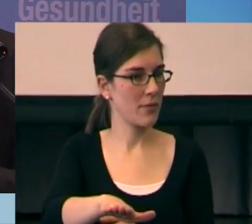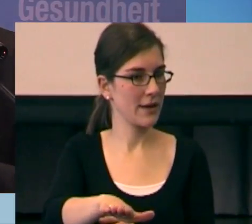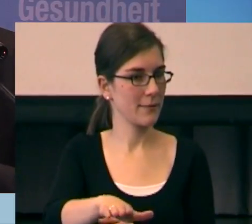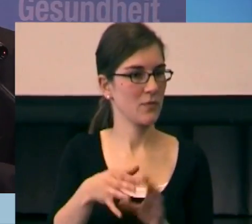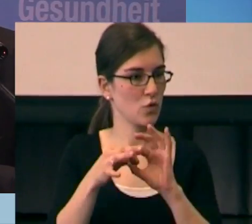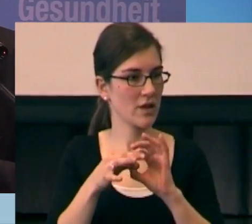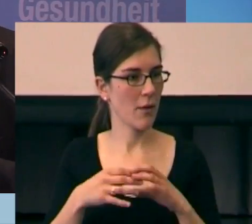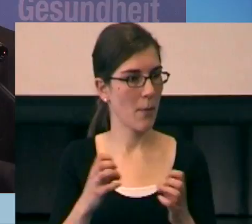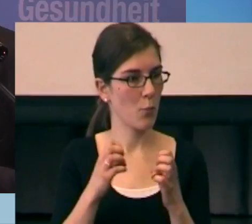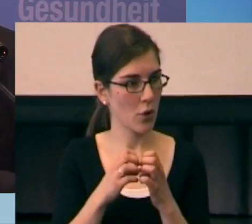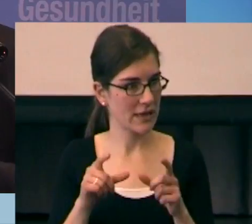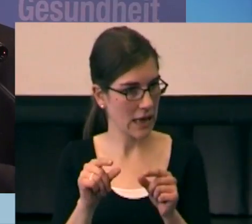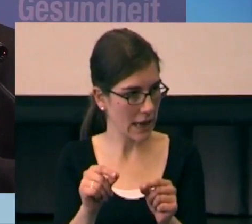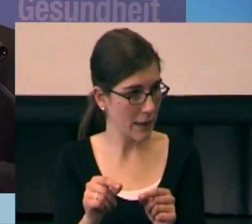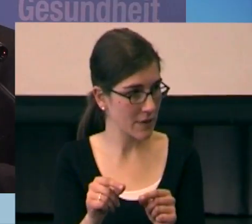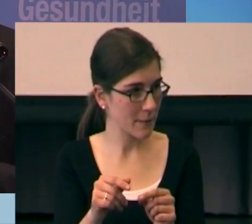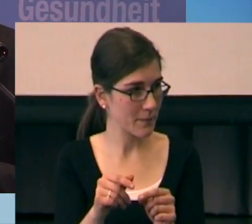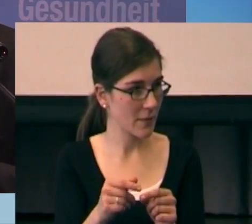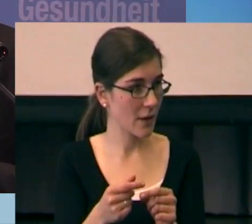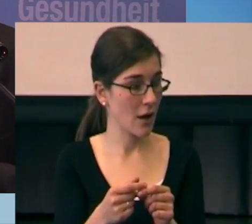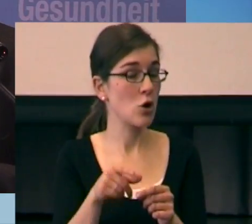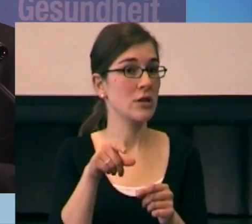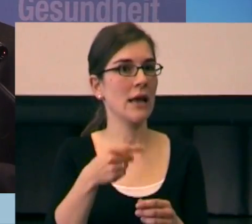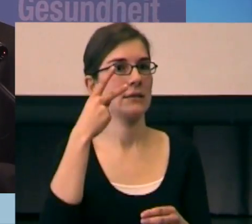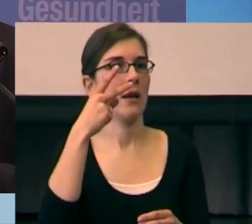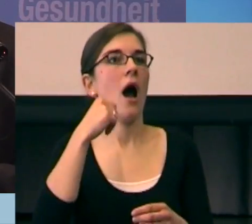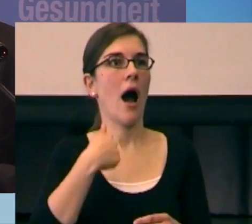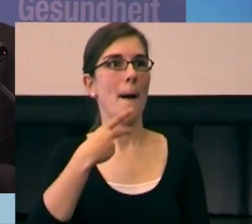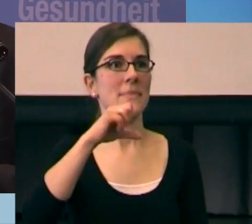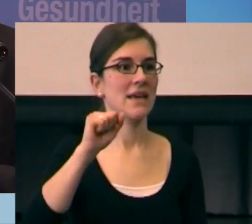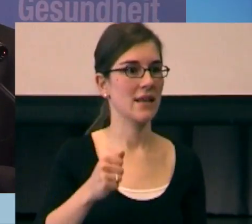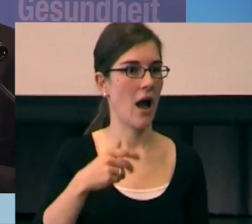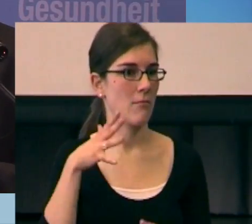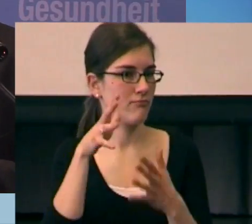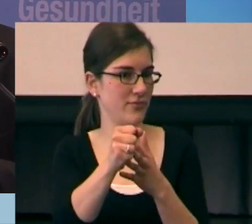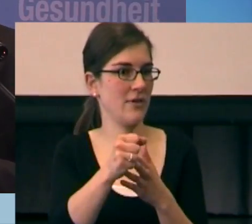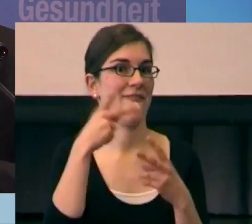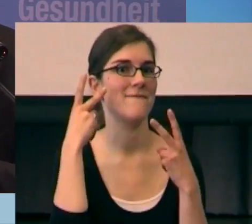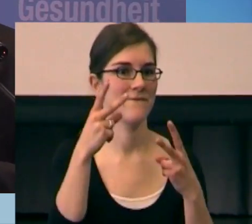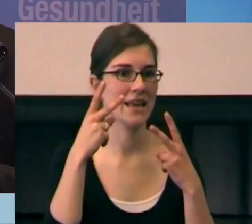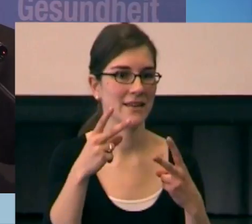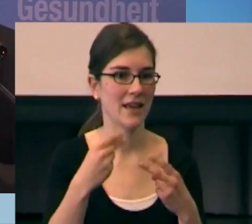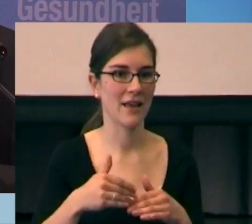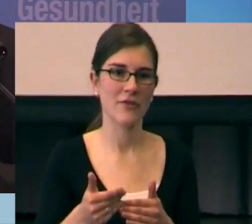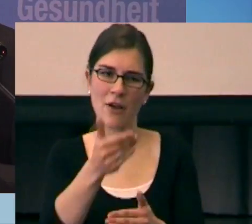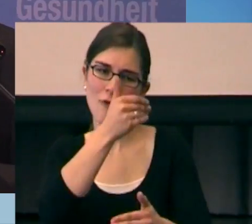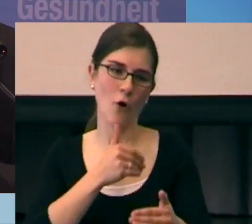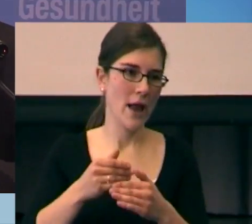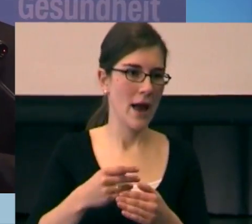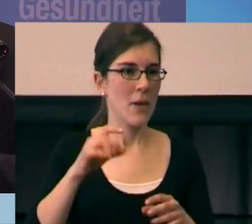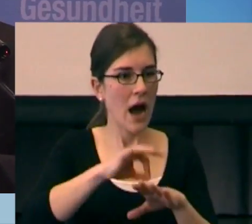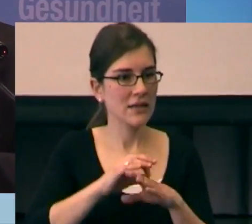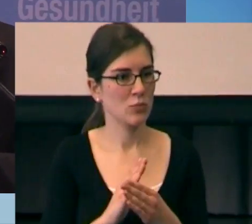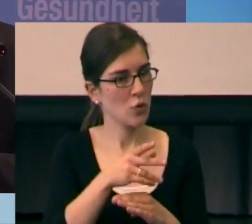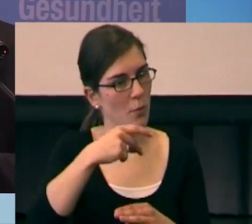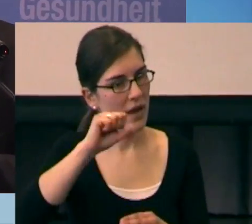Prostatakrebs und seinen Komplikationen, durch die PSA-Früherkennung gefunden. Es ist eine ganz merkwürdige Geschichte.